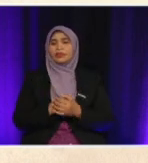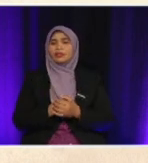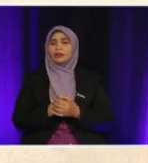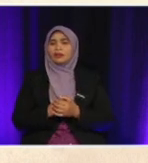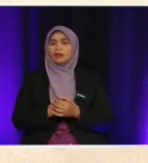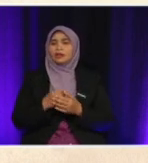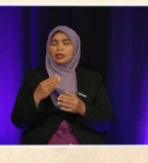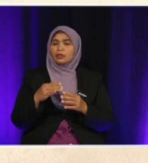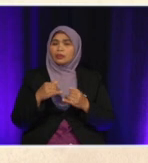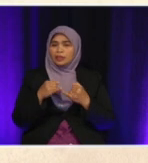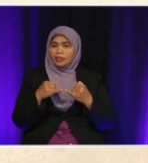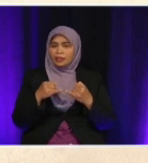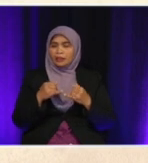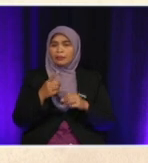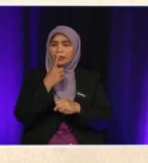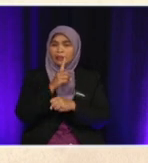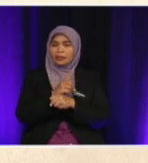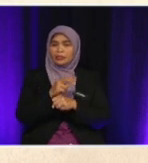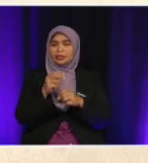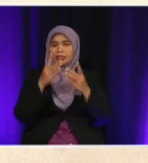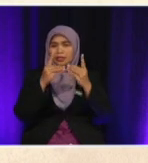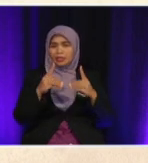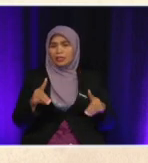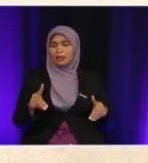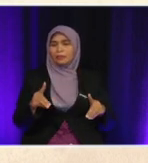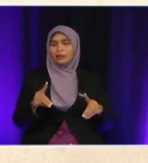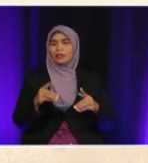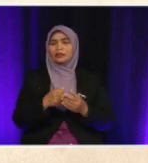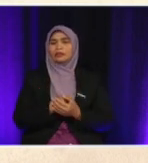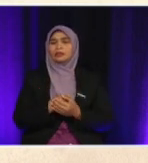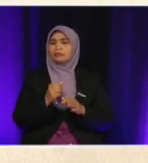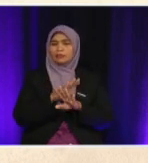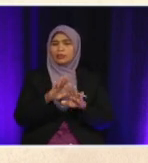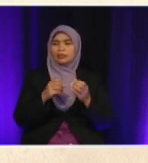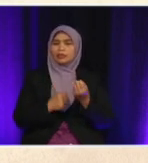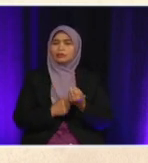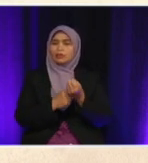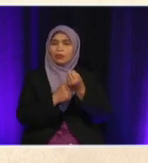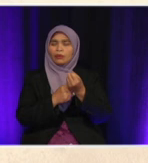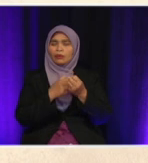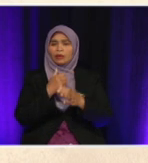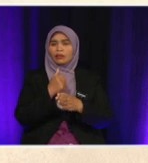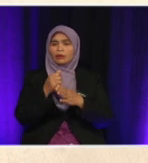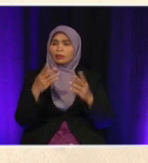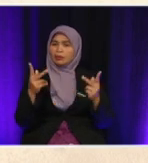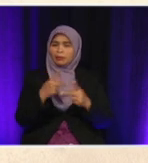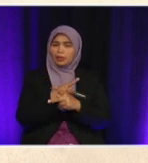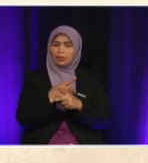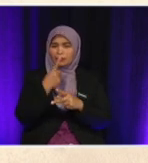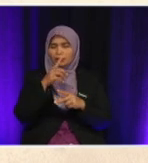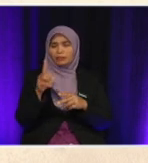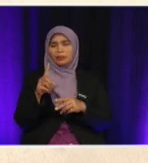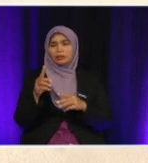damai ataupun berkecuali yaitu tidak menyokong atau berperang untuk menemani